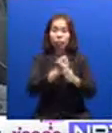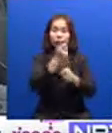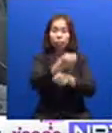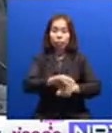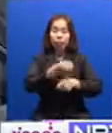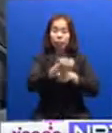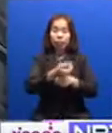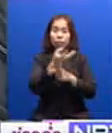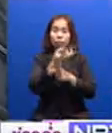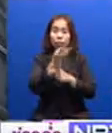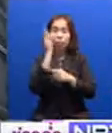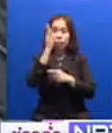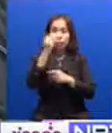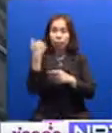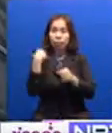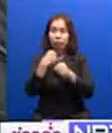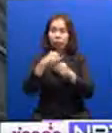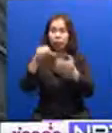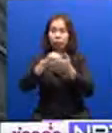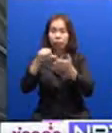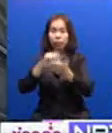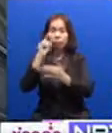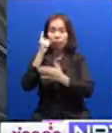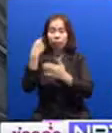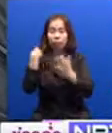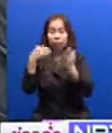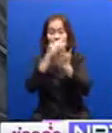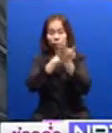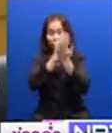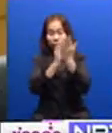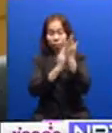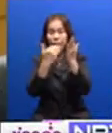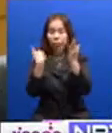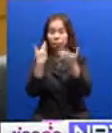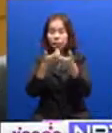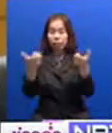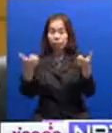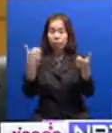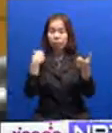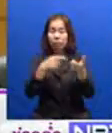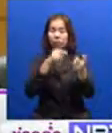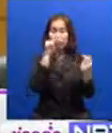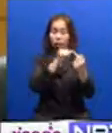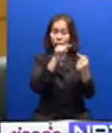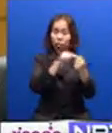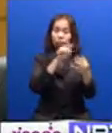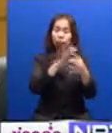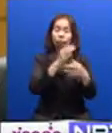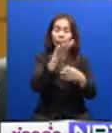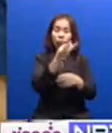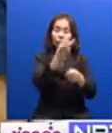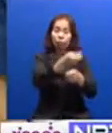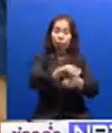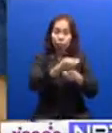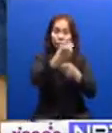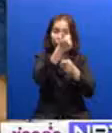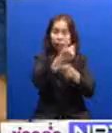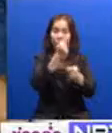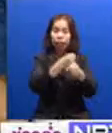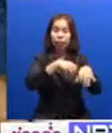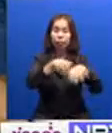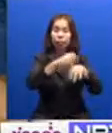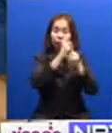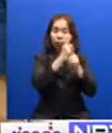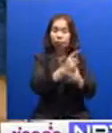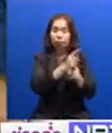fore ของ Transportationทจะแ่งพ้นที่เป็น 2 โนคืพื้นที่เหมาะสมกับการปลูกข้าวจะบริหารจดการ